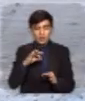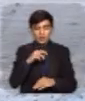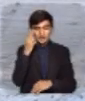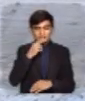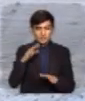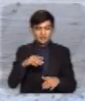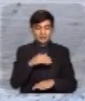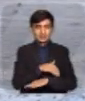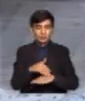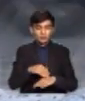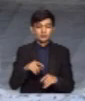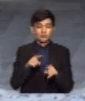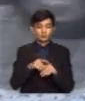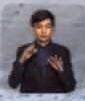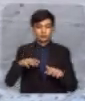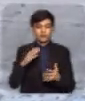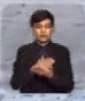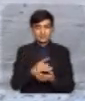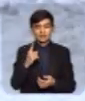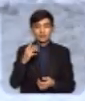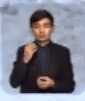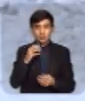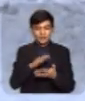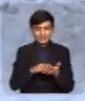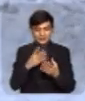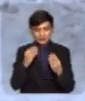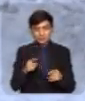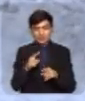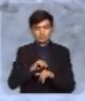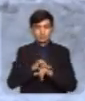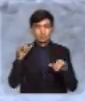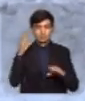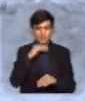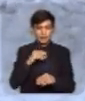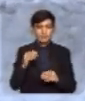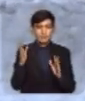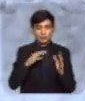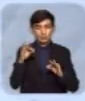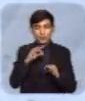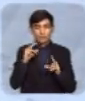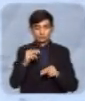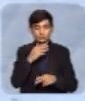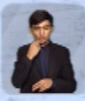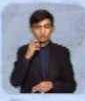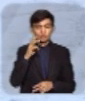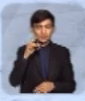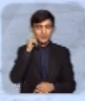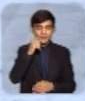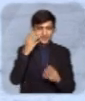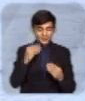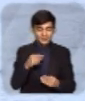улицах через несколько дней ситуация может осложниться еще больше повторения буранов не обещают но завтрашнего дня казгидромет